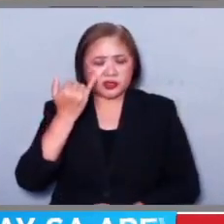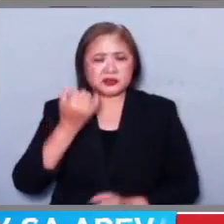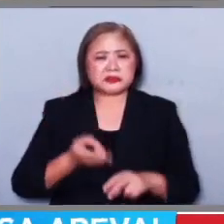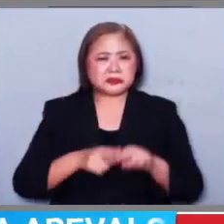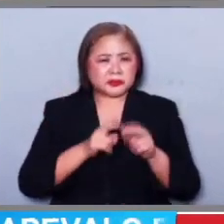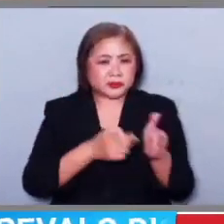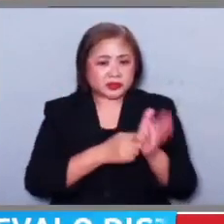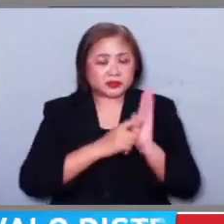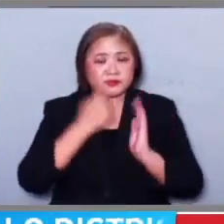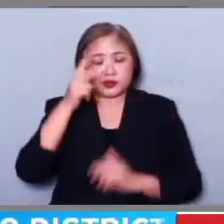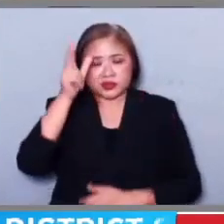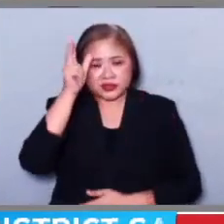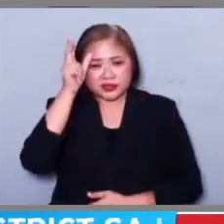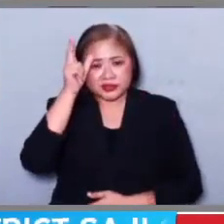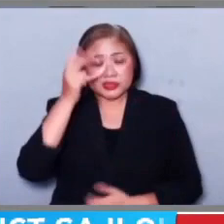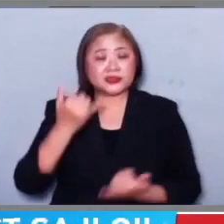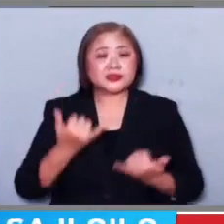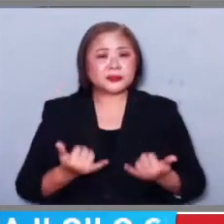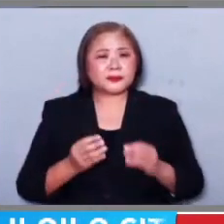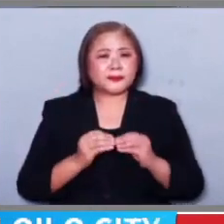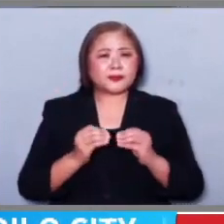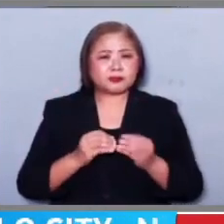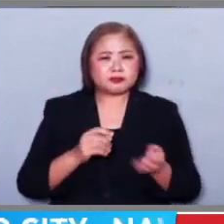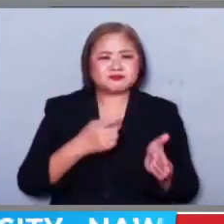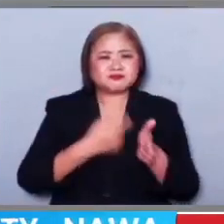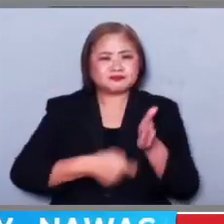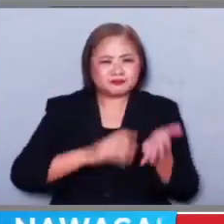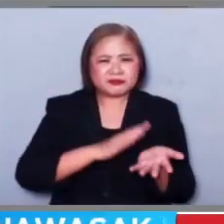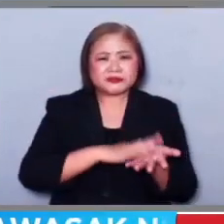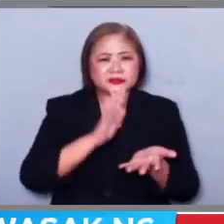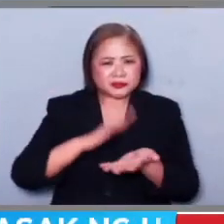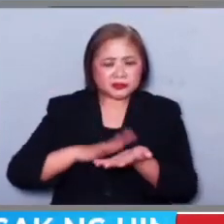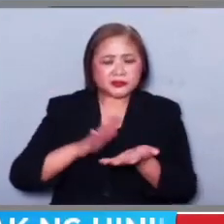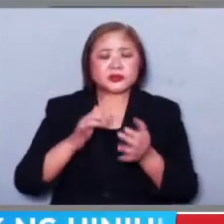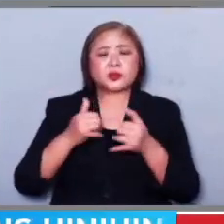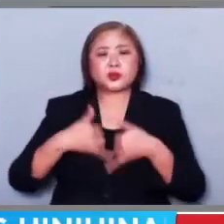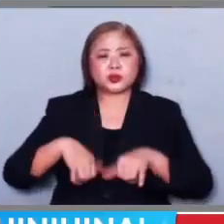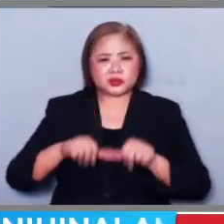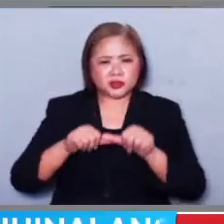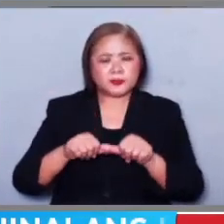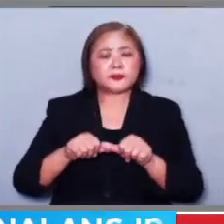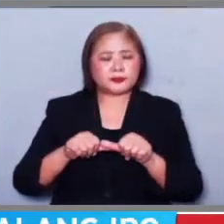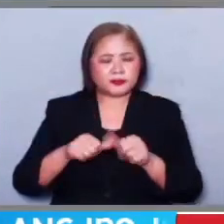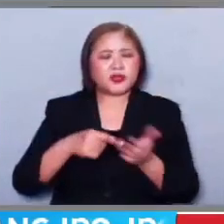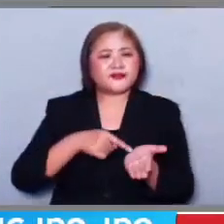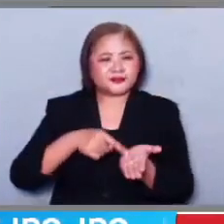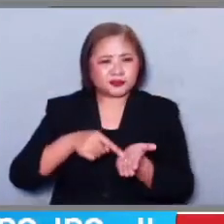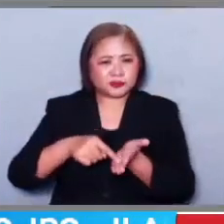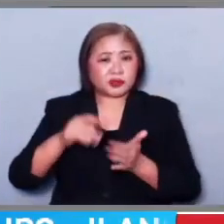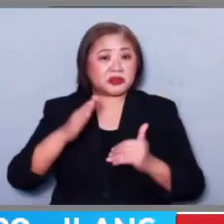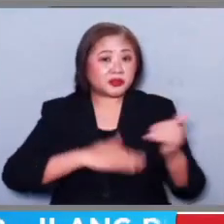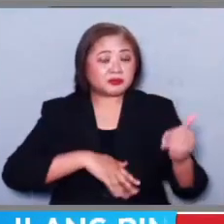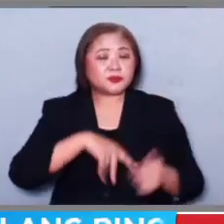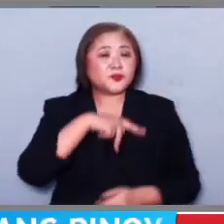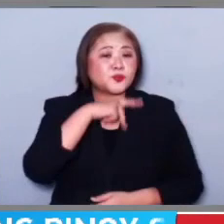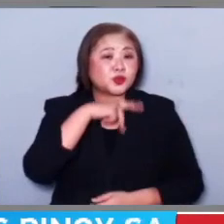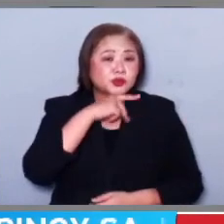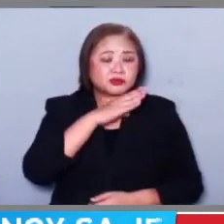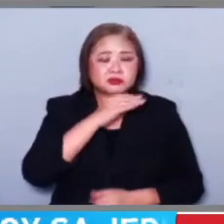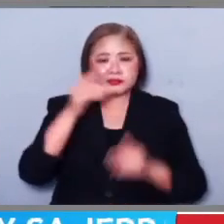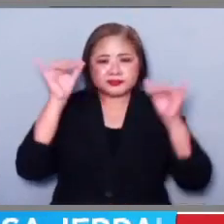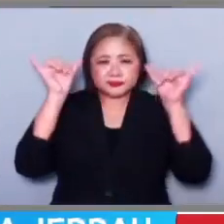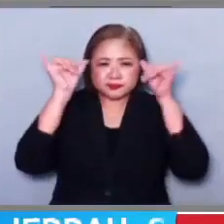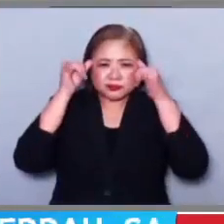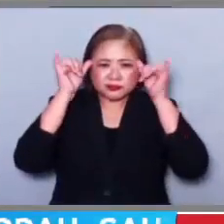manok ngayon na mas mataas ang presyo, nananatili pa rin mas abot kaya kumpara sa baboy at baka. Humina rin daw ang